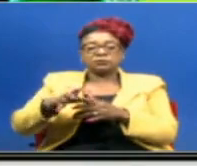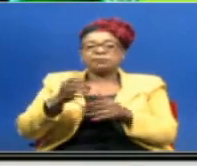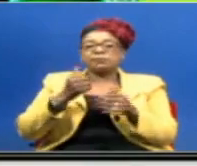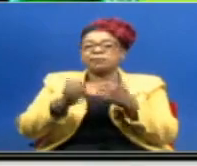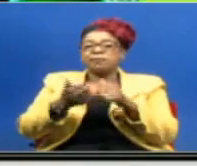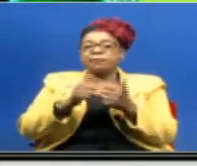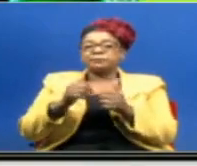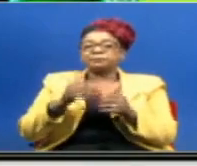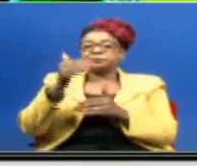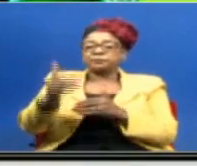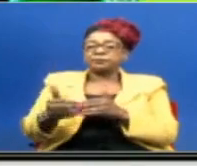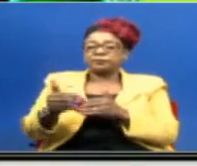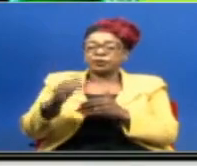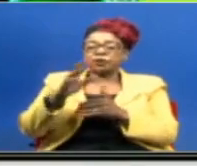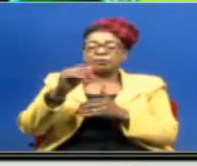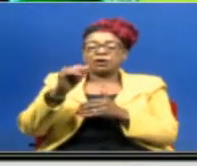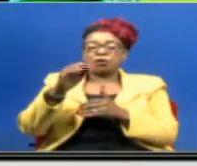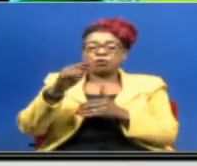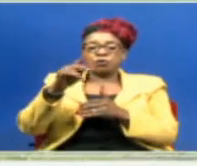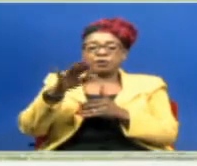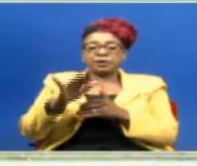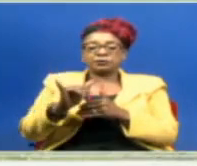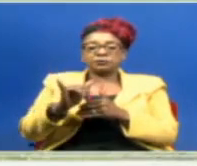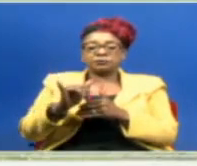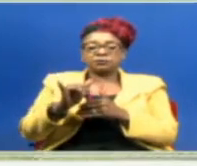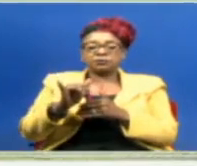na mwanaspoti wetu Joshua Makori.